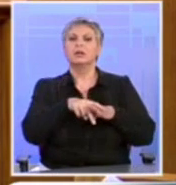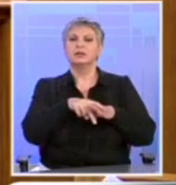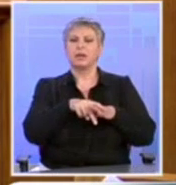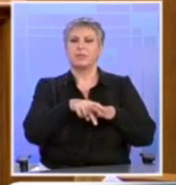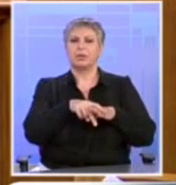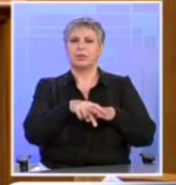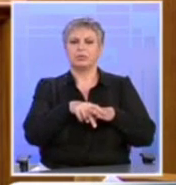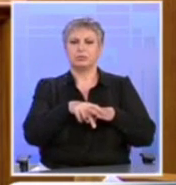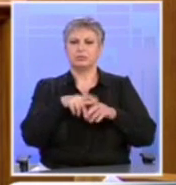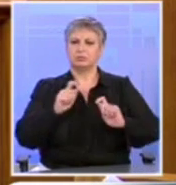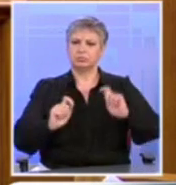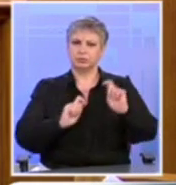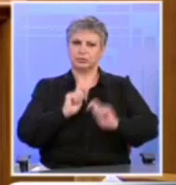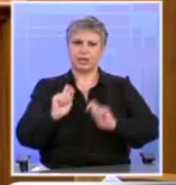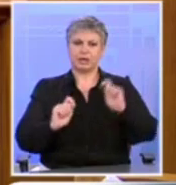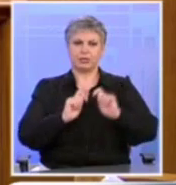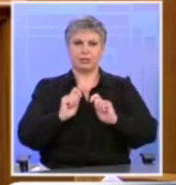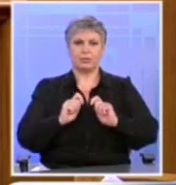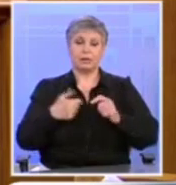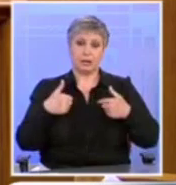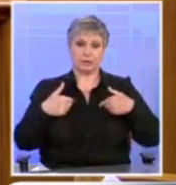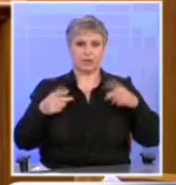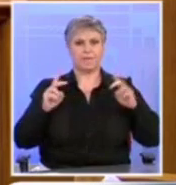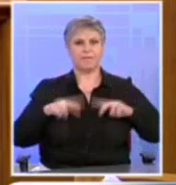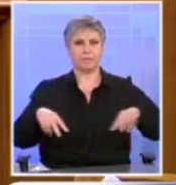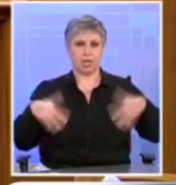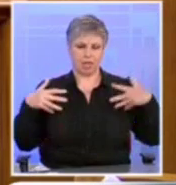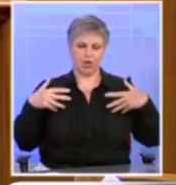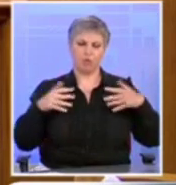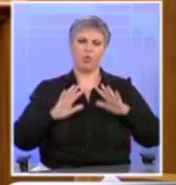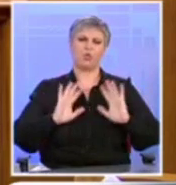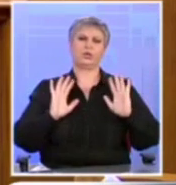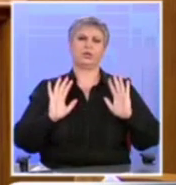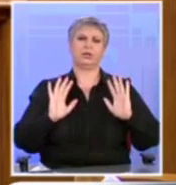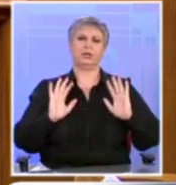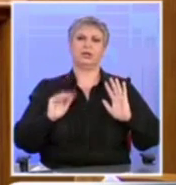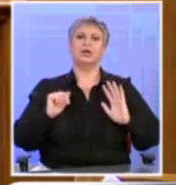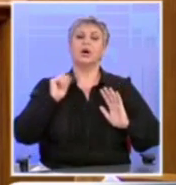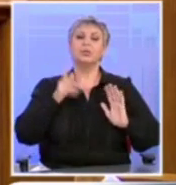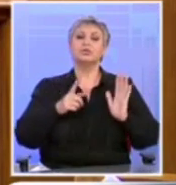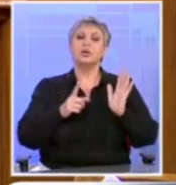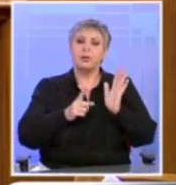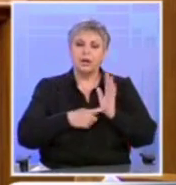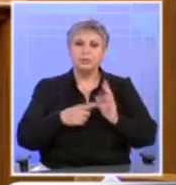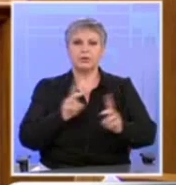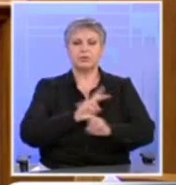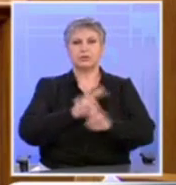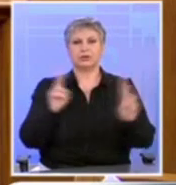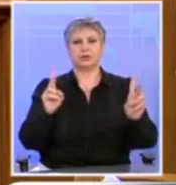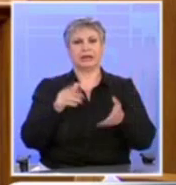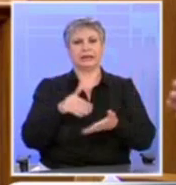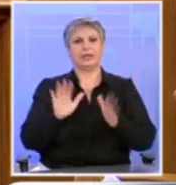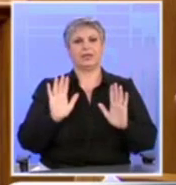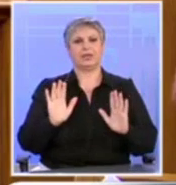είναι κανένας ευτυχισμένος με αυτό, αλλά εν πάση περιπτώσει θα πρέπει να ξεκαθαρίσουμε ότι σε σχέση με